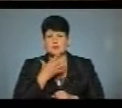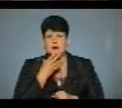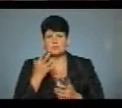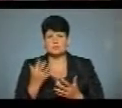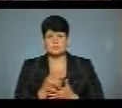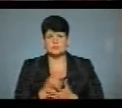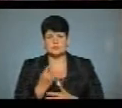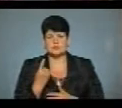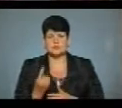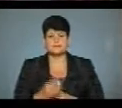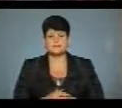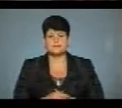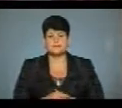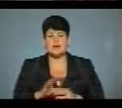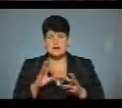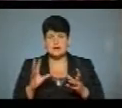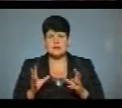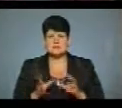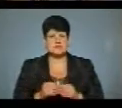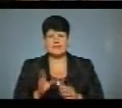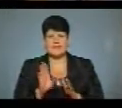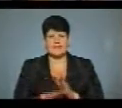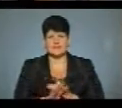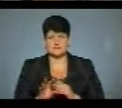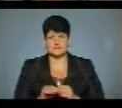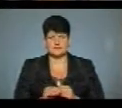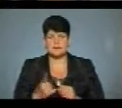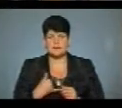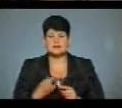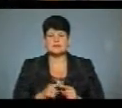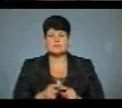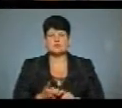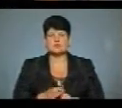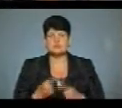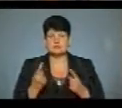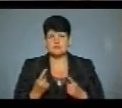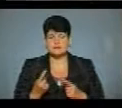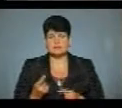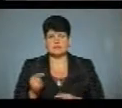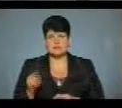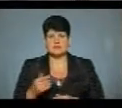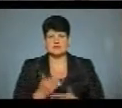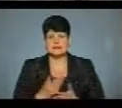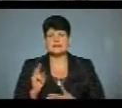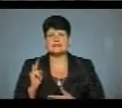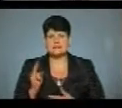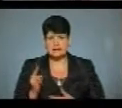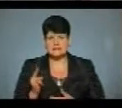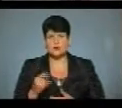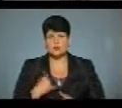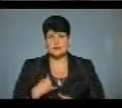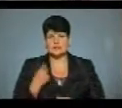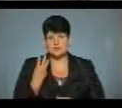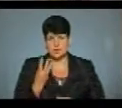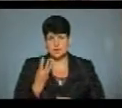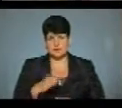одна, ну, але на загал не найгірше. Для мене це дуже велике, тому що він сам, насамперед він є дитина. У мене є